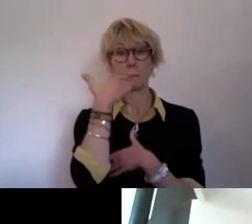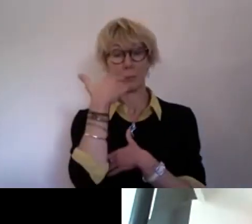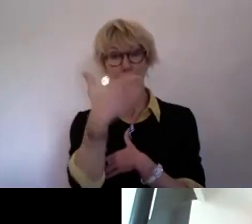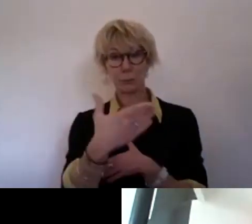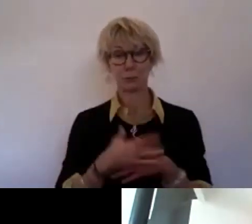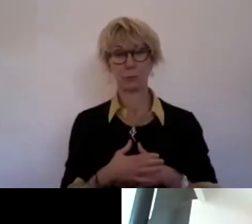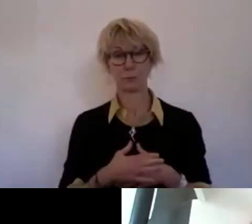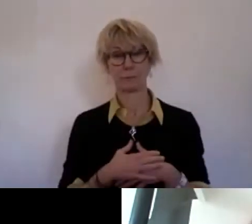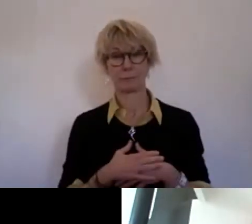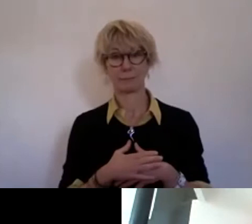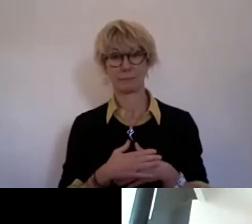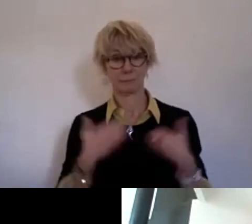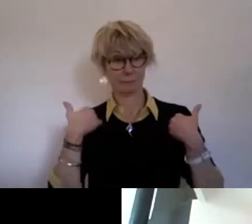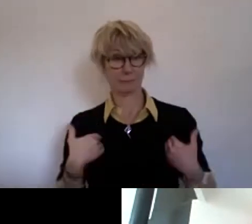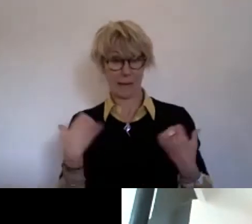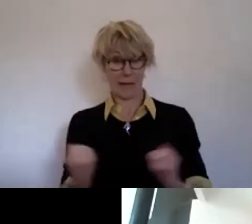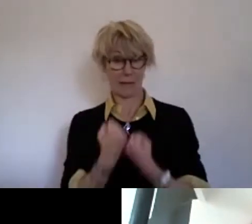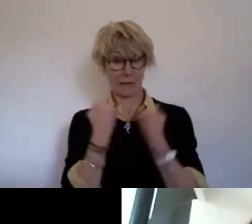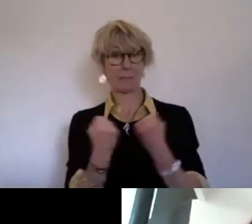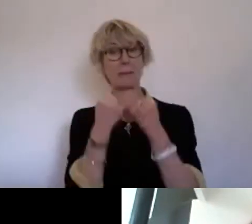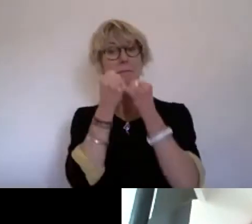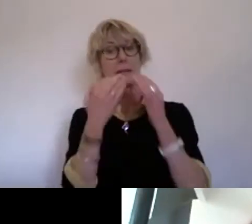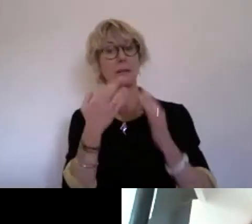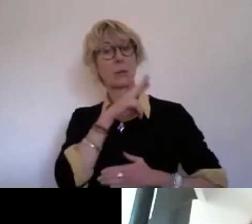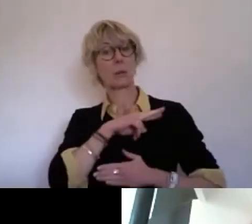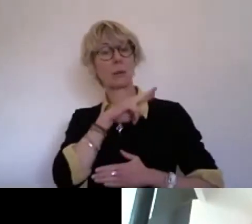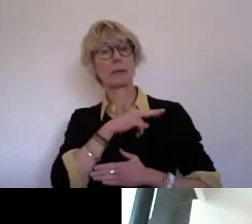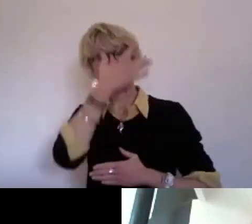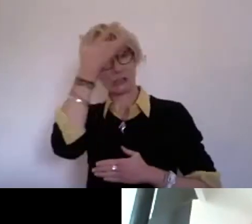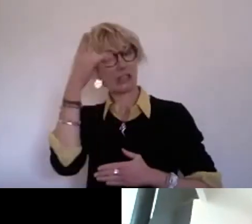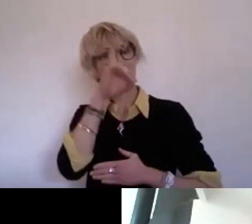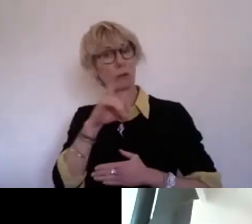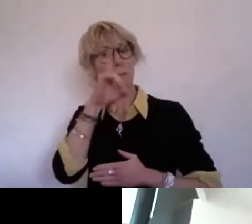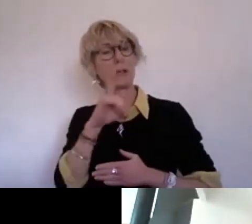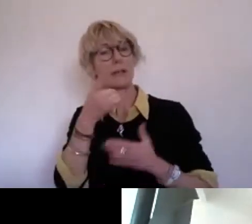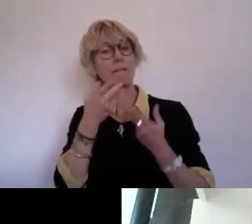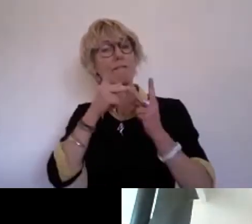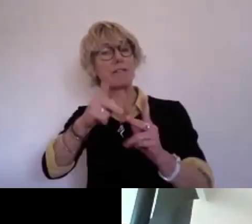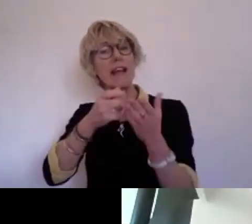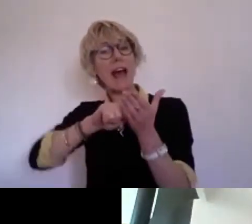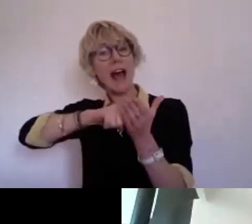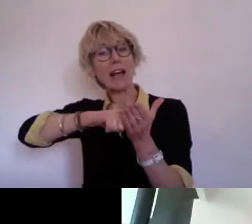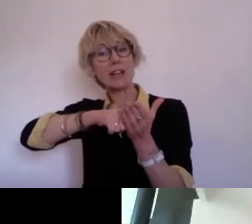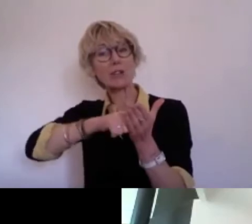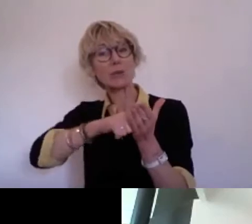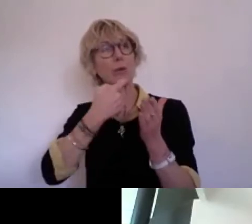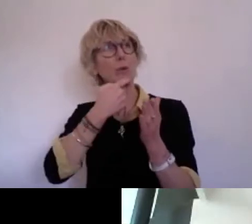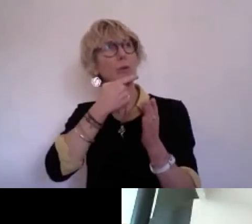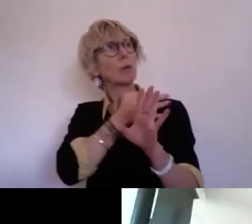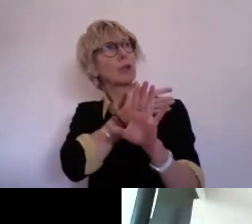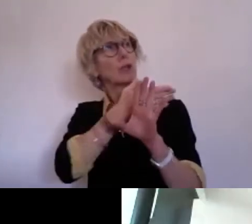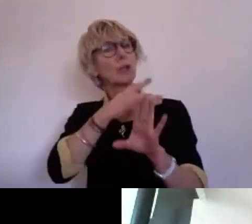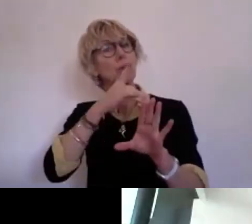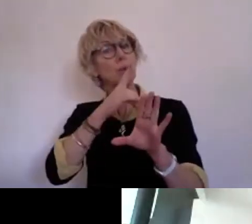je suis animatrice à la maison de retraite Saint-Dominique à Arcachon depuis 12 ans maintenant. Alors, ma